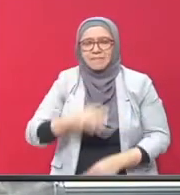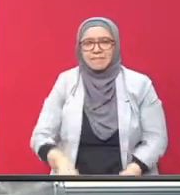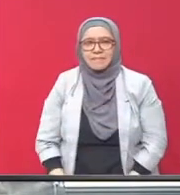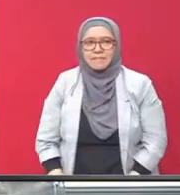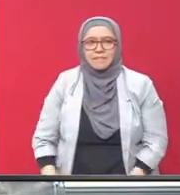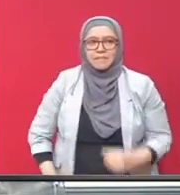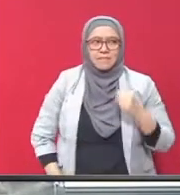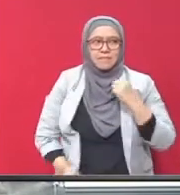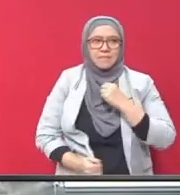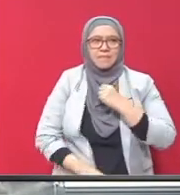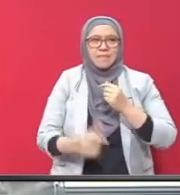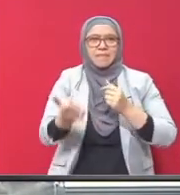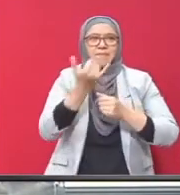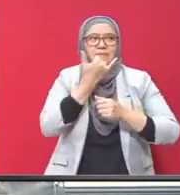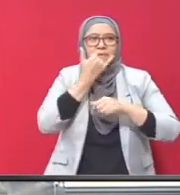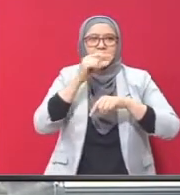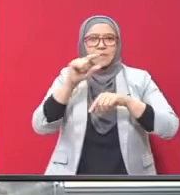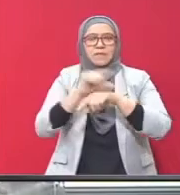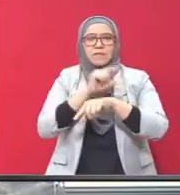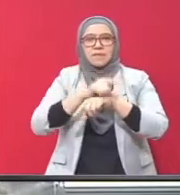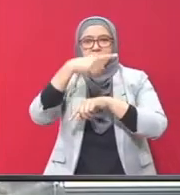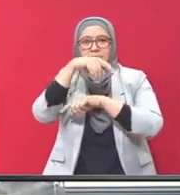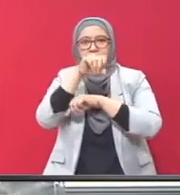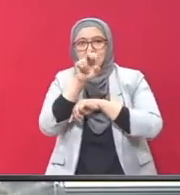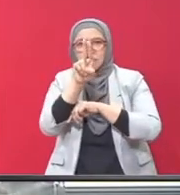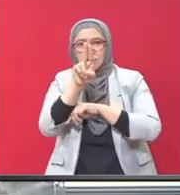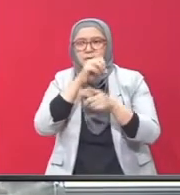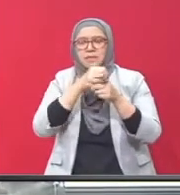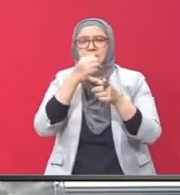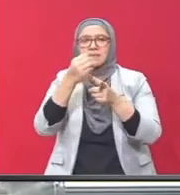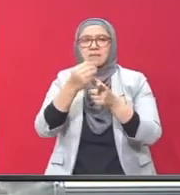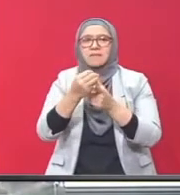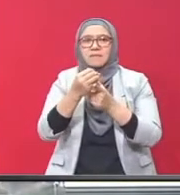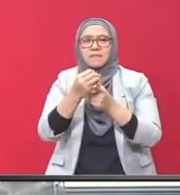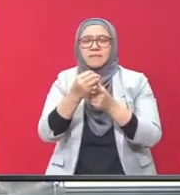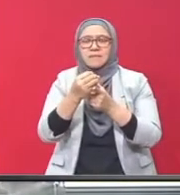Hai dan salah guna PSU ataupun